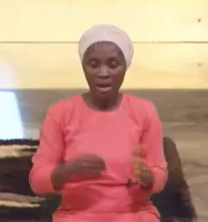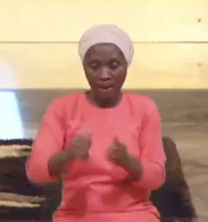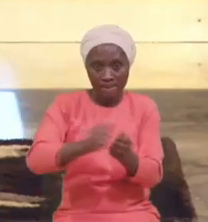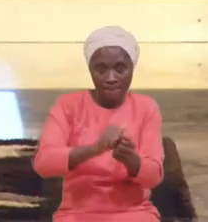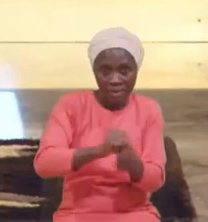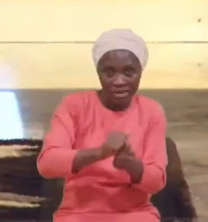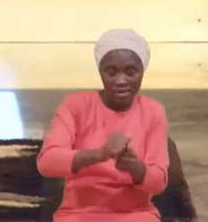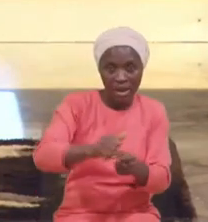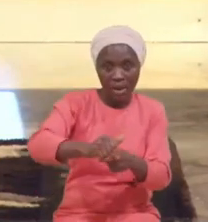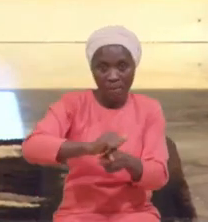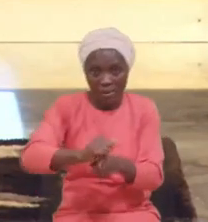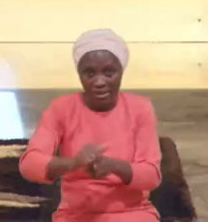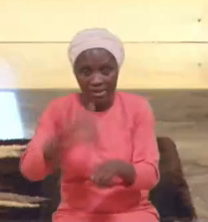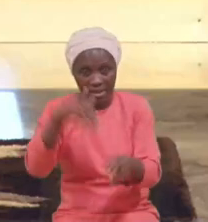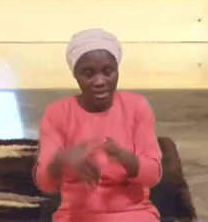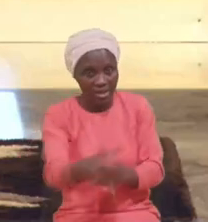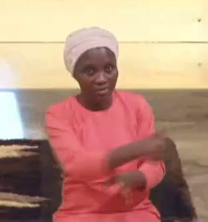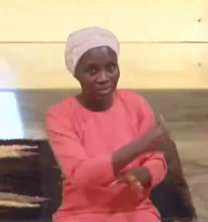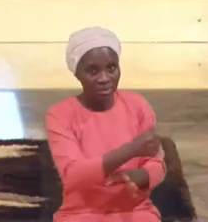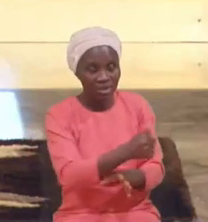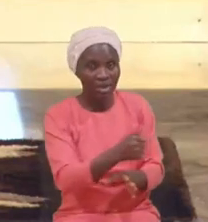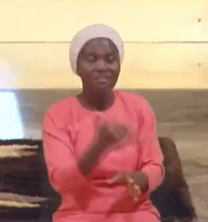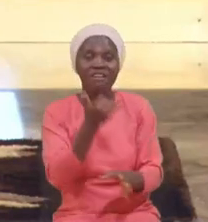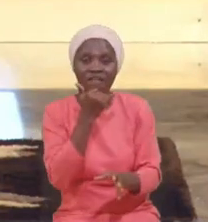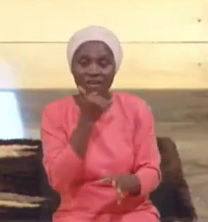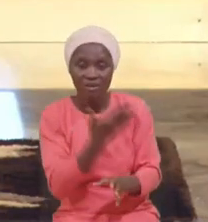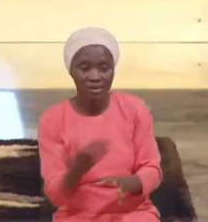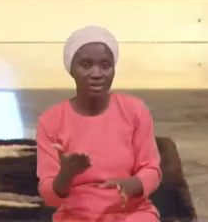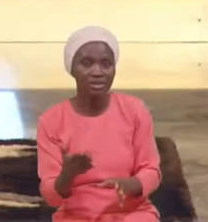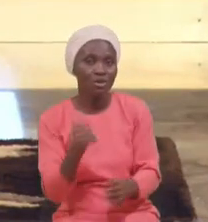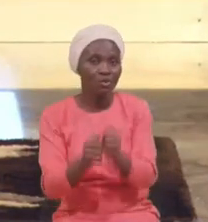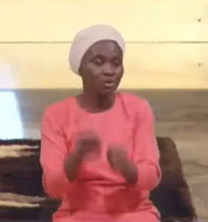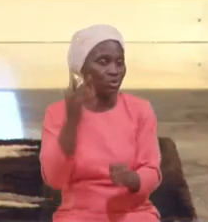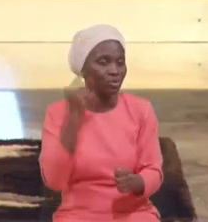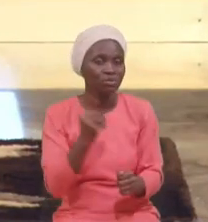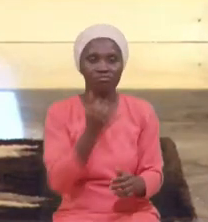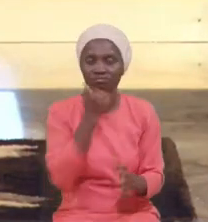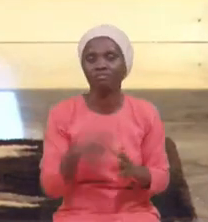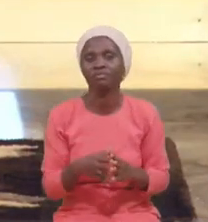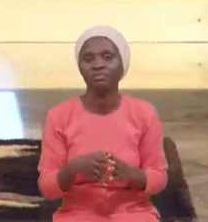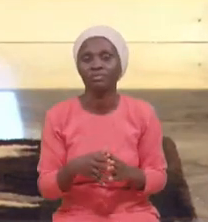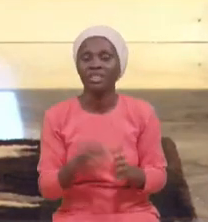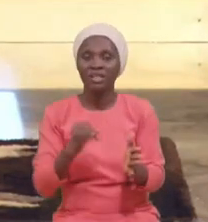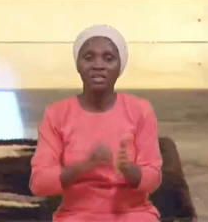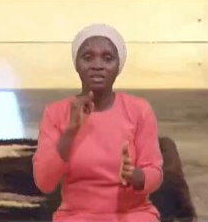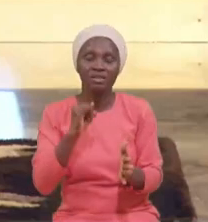Dieu, et recevant en eux-mêmes le salaire que méritait leur égarement.